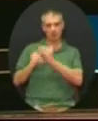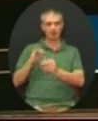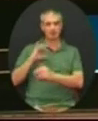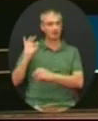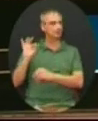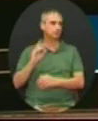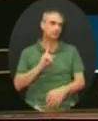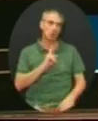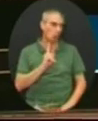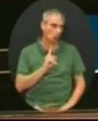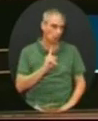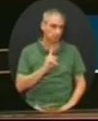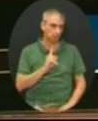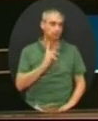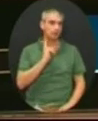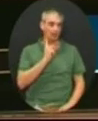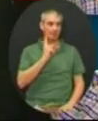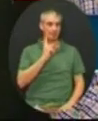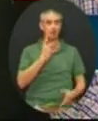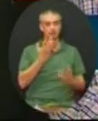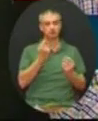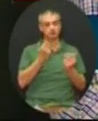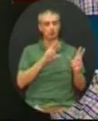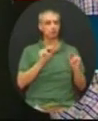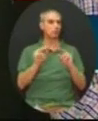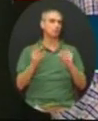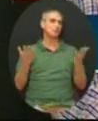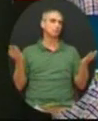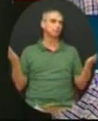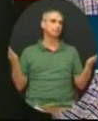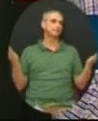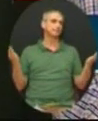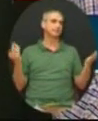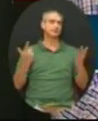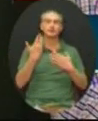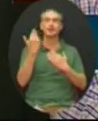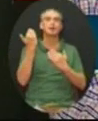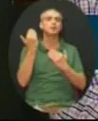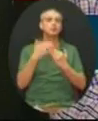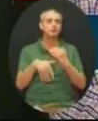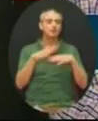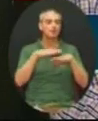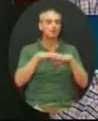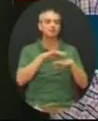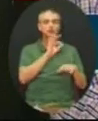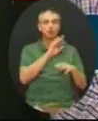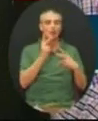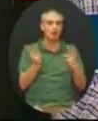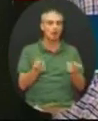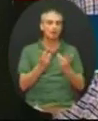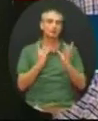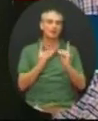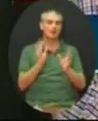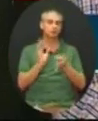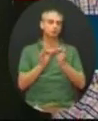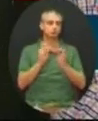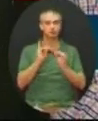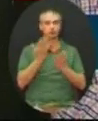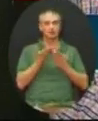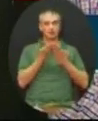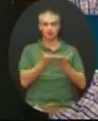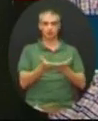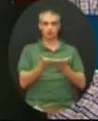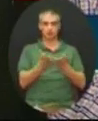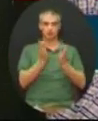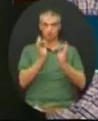לא לגמרי, אבל מאוד דומה. זאת אומרת, במובן הזה, שבסופו של דבר התפקיד שלו לחפש את הדרכים המשפטיות שיסייעו,